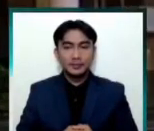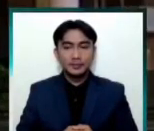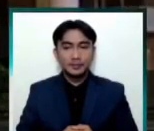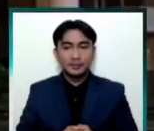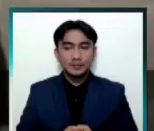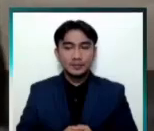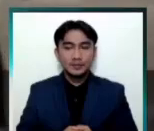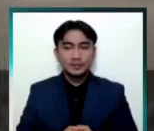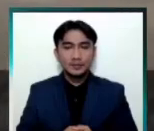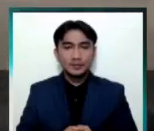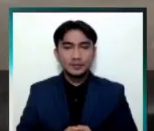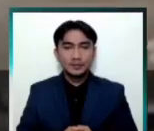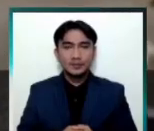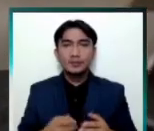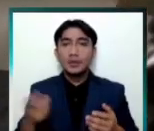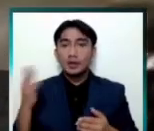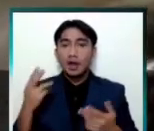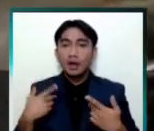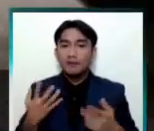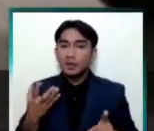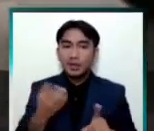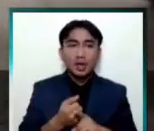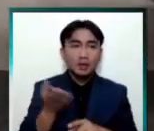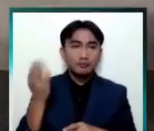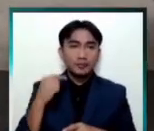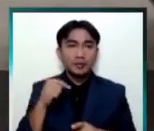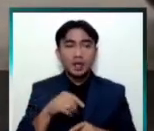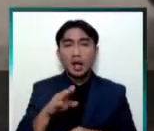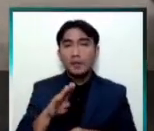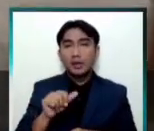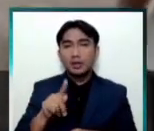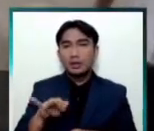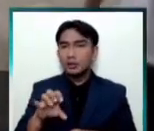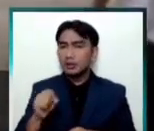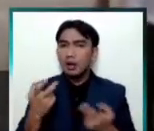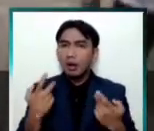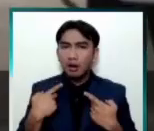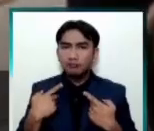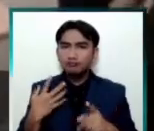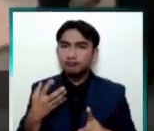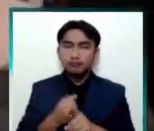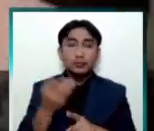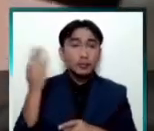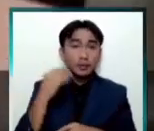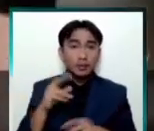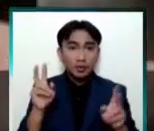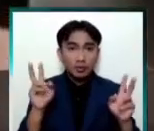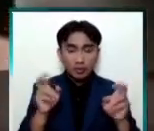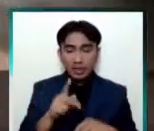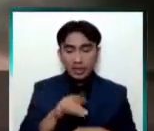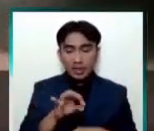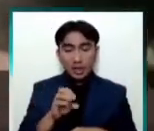Dati nang napuruhan ng Batanes National Science High School nang manalasa ang bagyong Kiko Setyembre noong nakaraang taon.